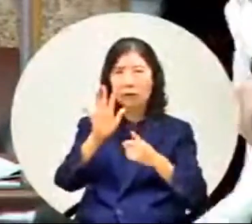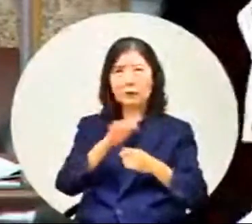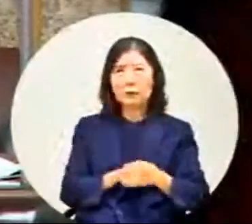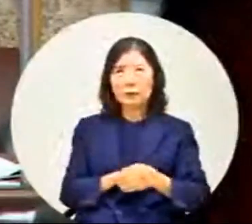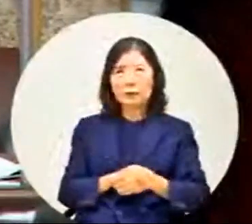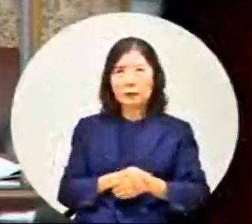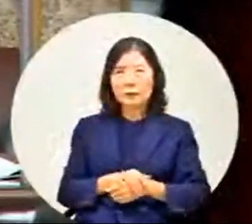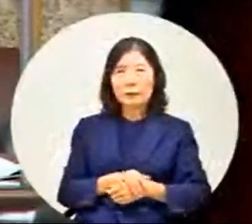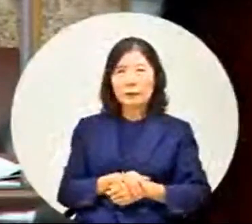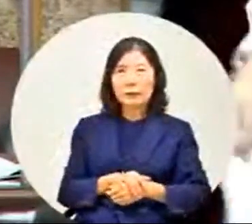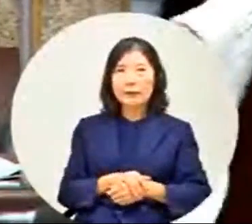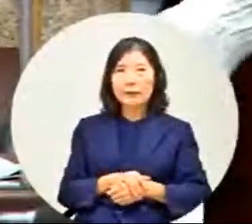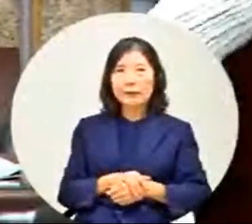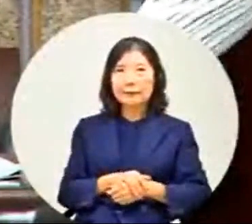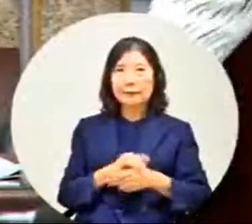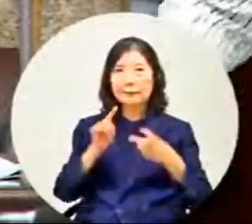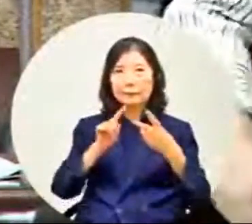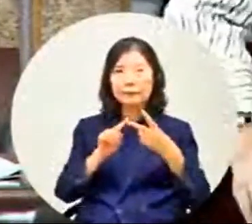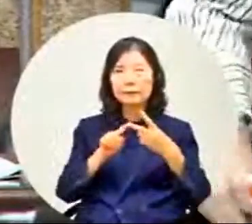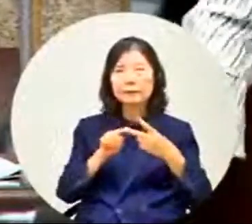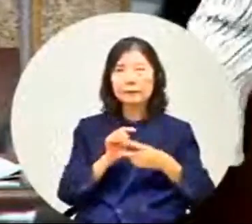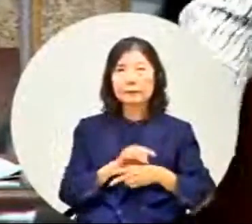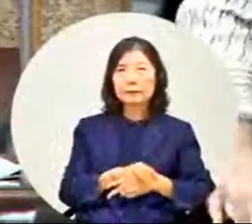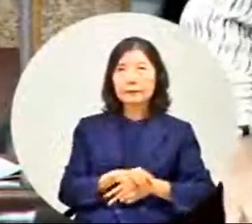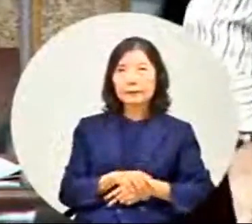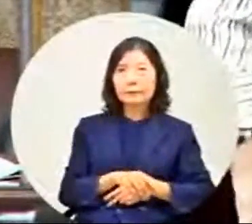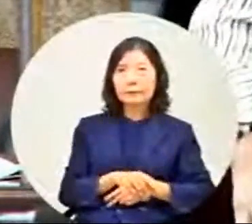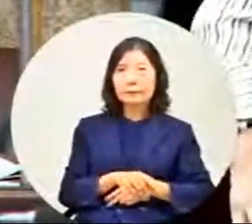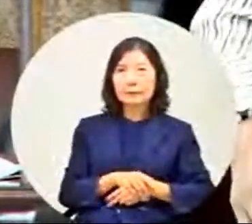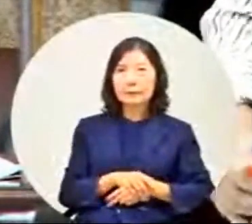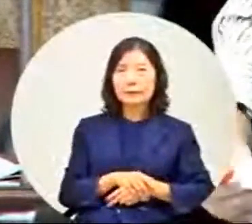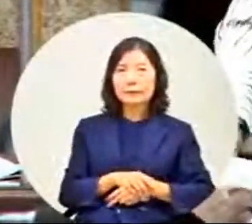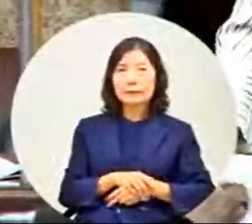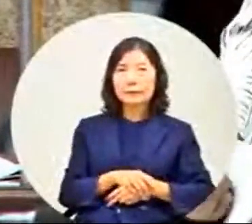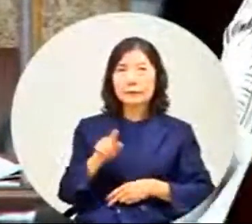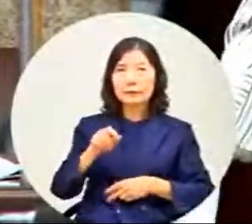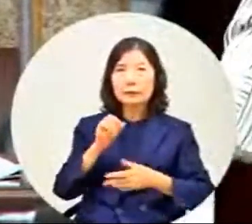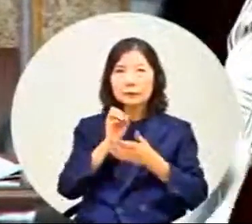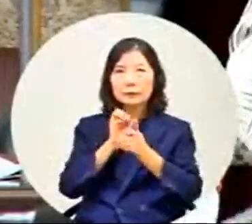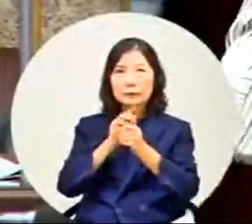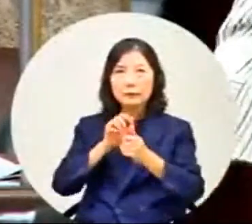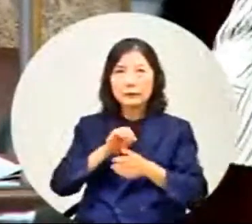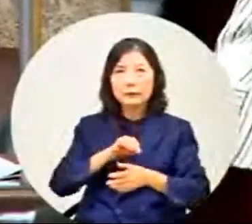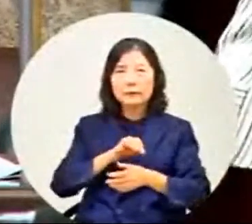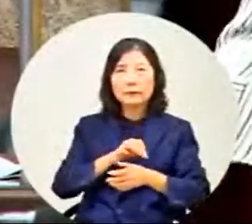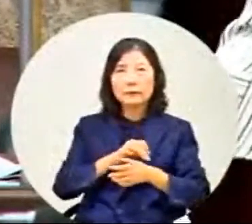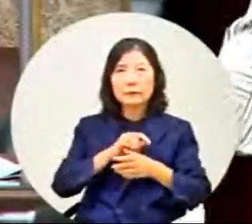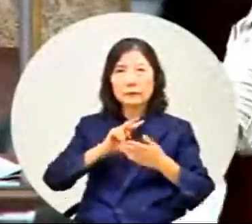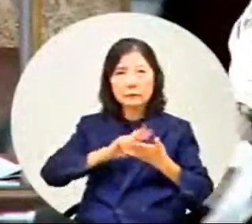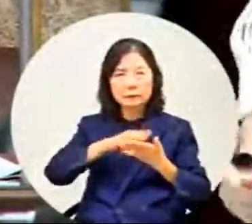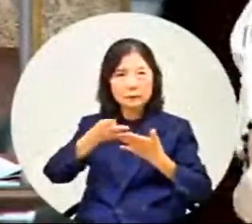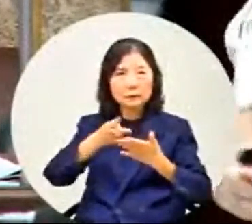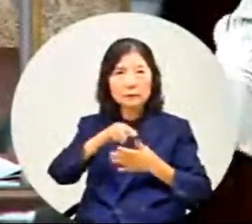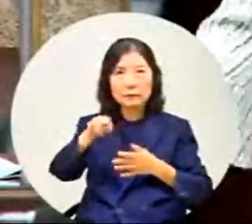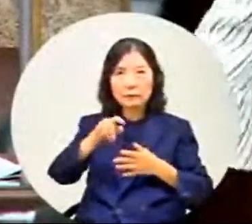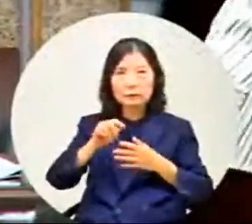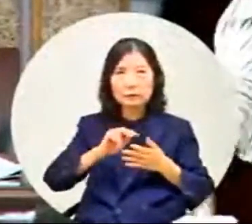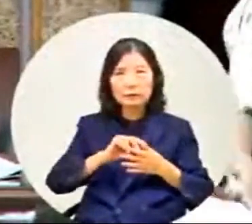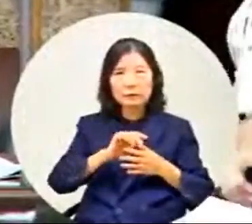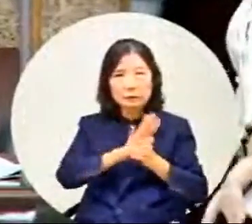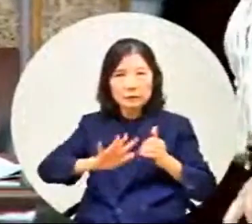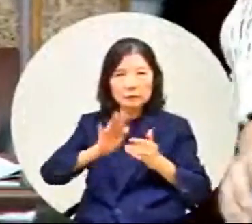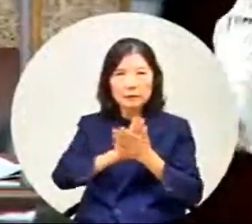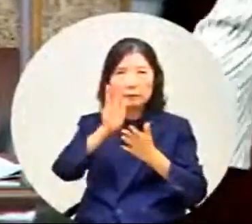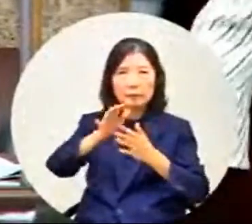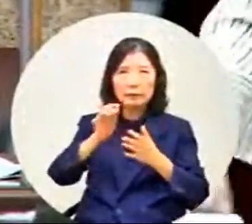分是这样子。那另外呢，我们也有去提醒到说，因为这样子的变更哈，可能会涉及到未来的营